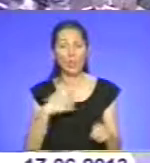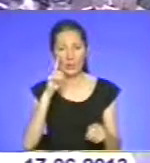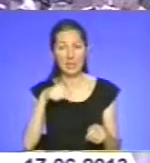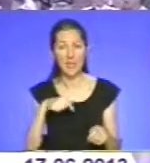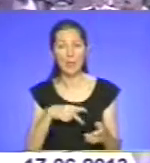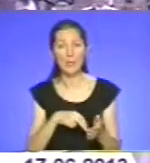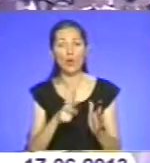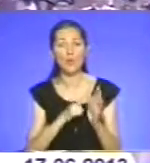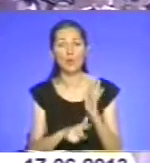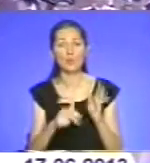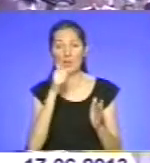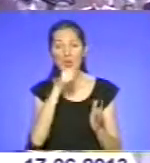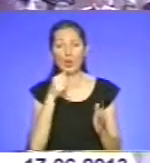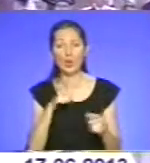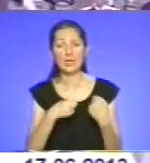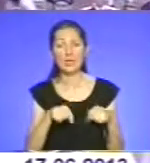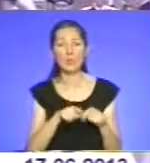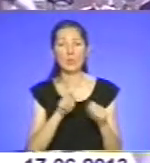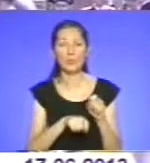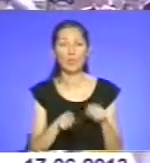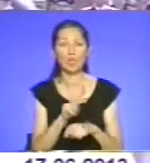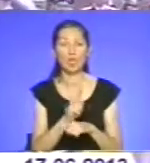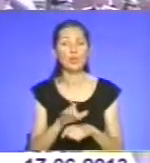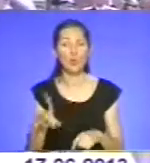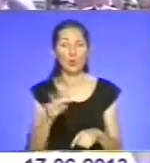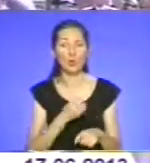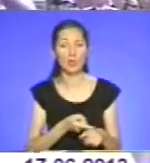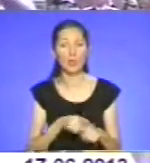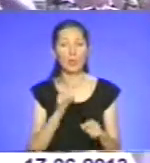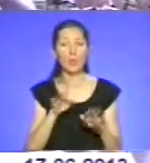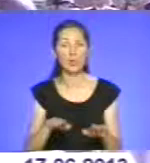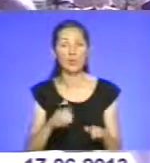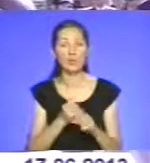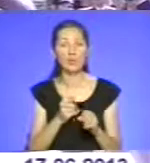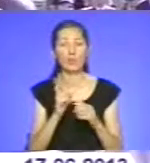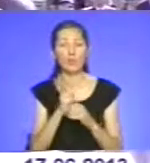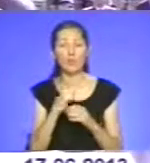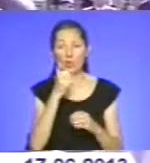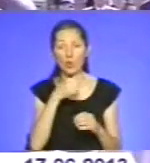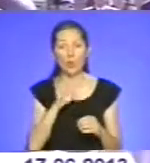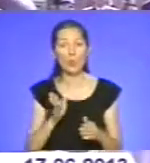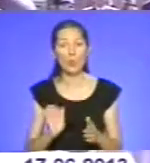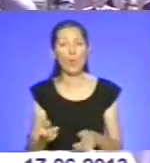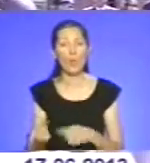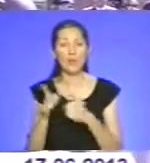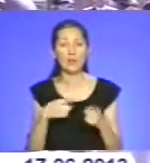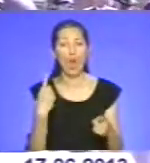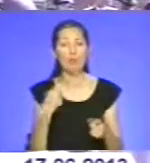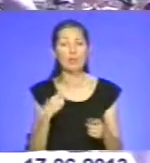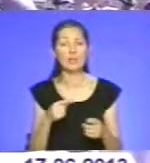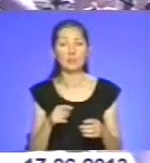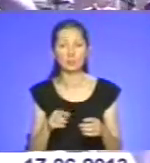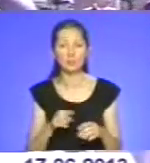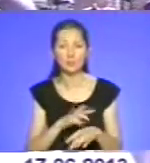прийшов 80-ті роки дільничним інспектором Тернопільський район. На цій посаді дійсно пропрацював 12 років, потім був переведений обласний апарат. Дійсно,